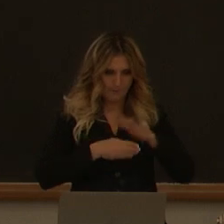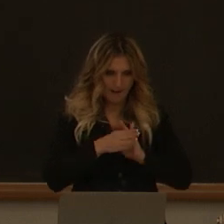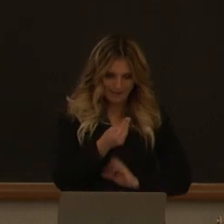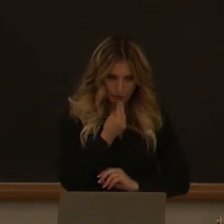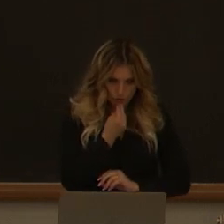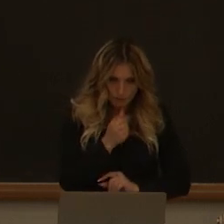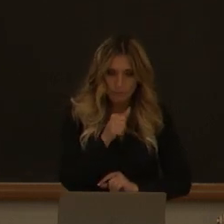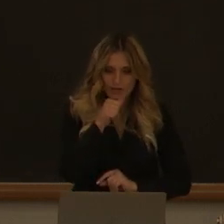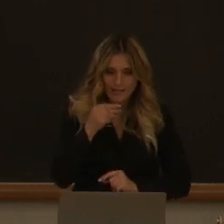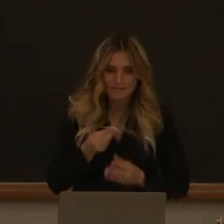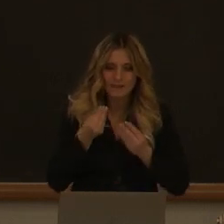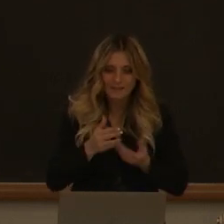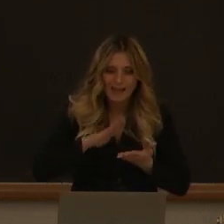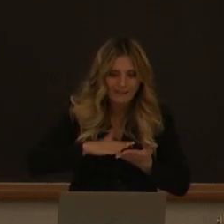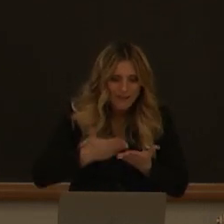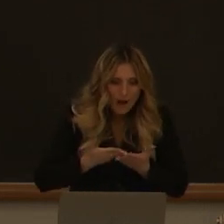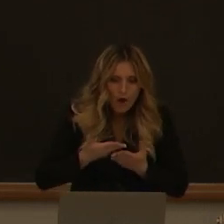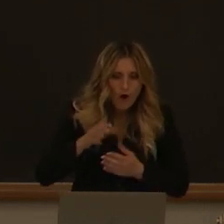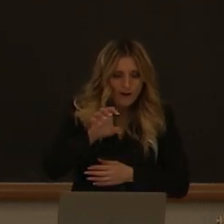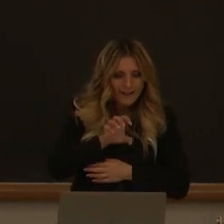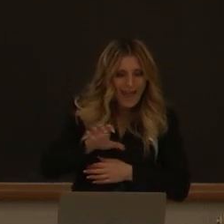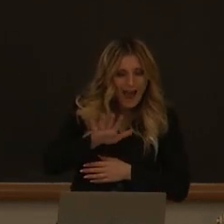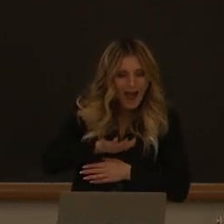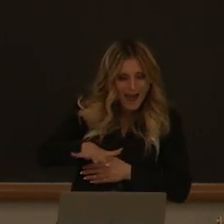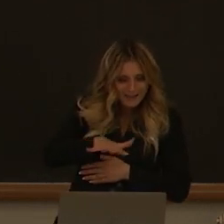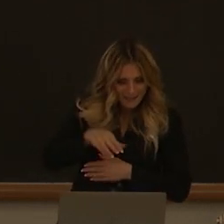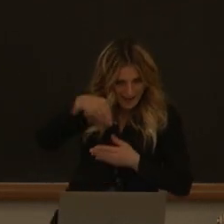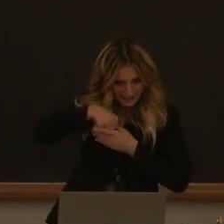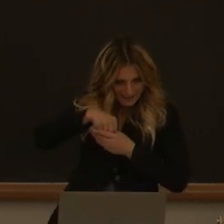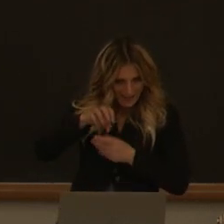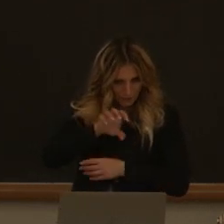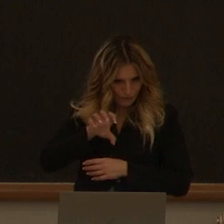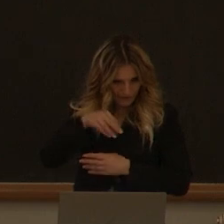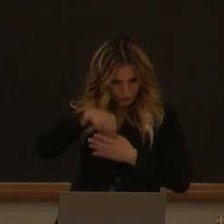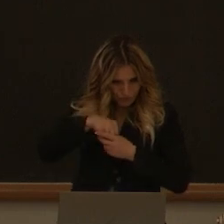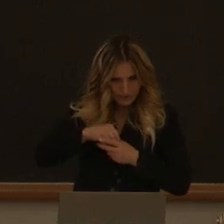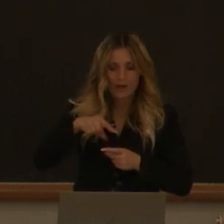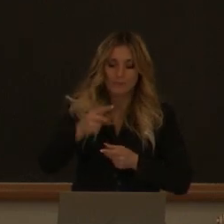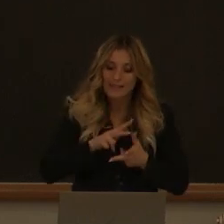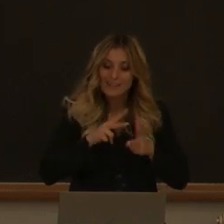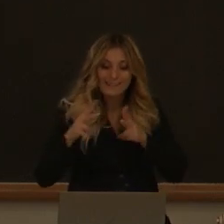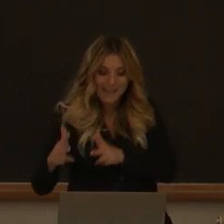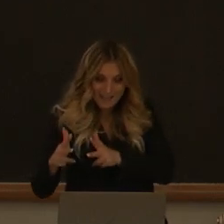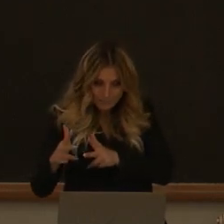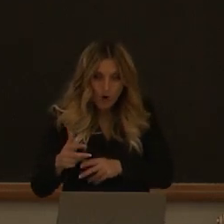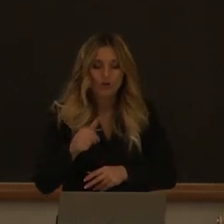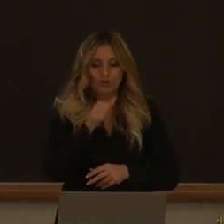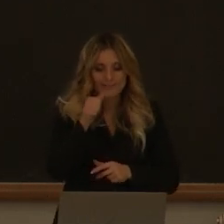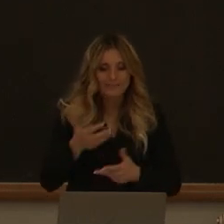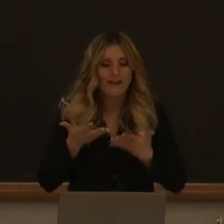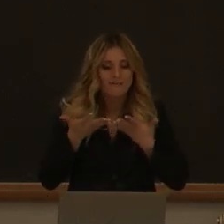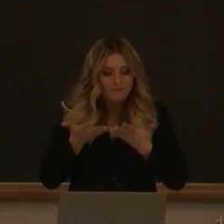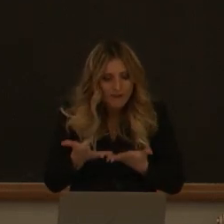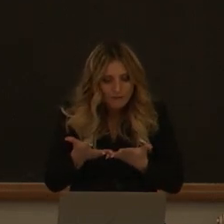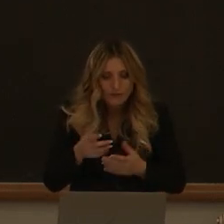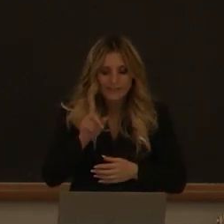della valorizzazione delle aree interne, e questo sicuramente, meno trasporti, meno packaging, favorire anche